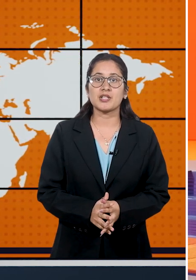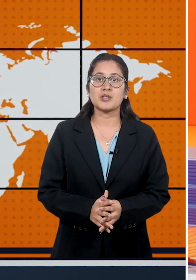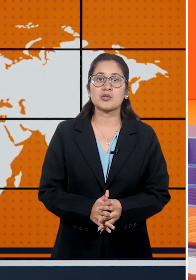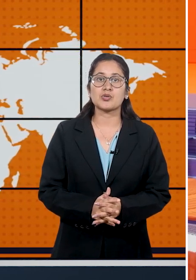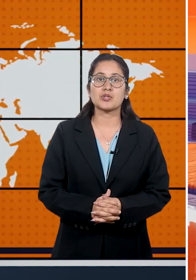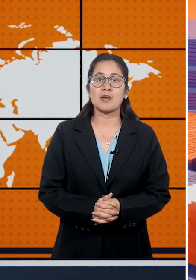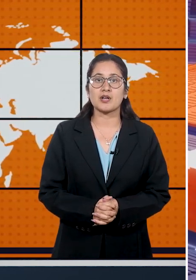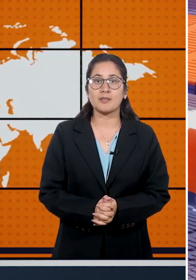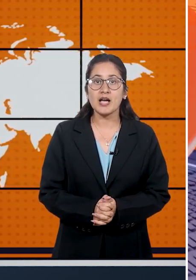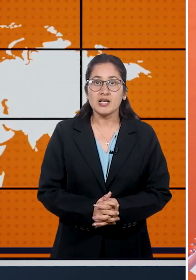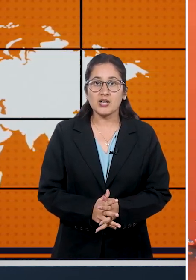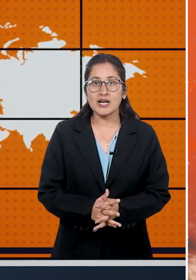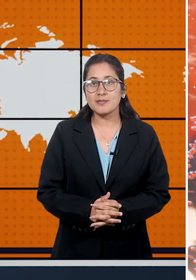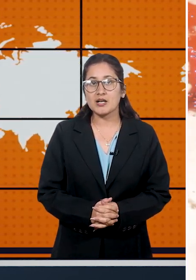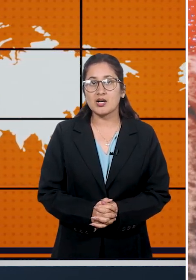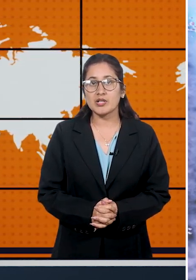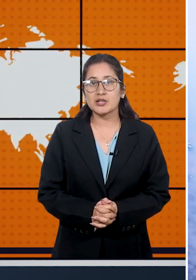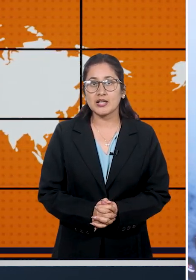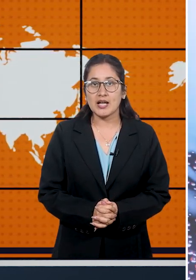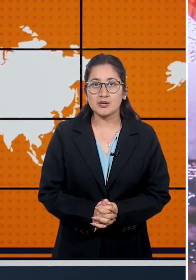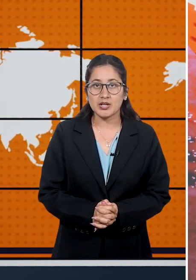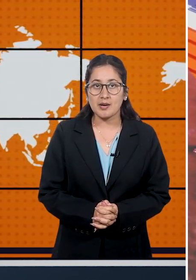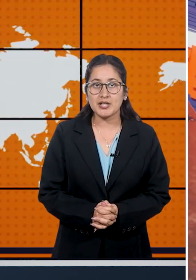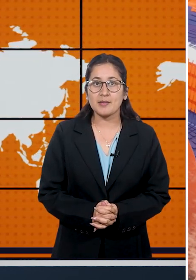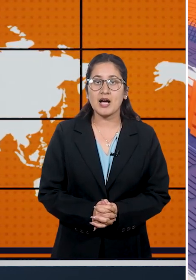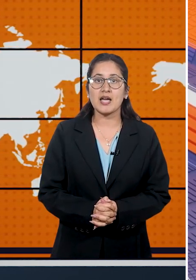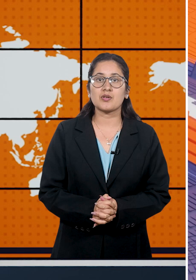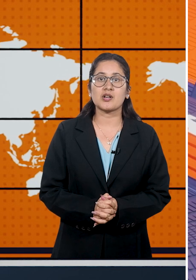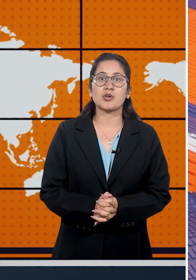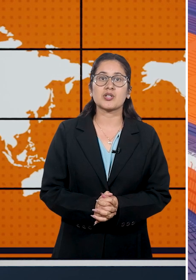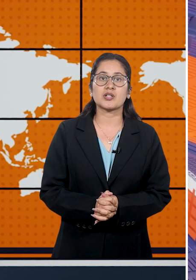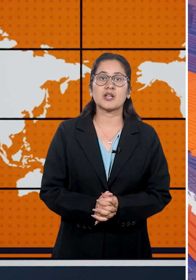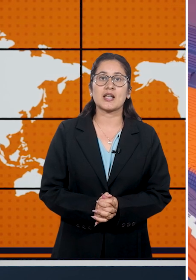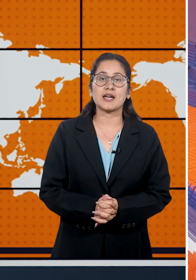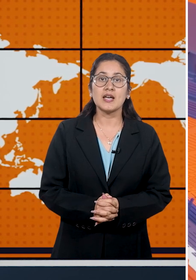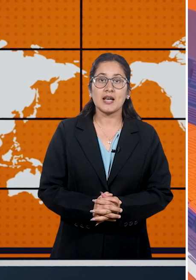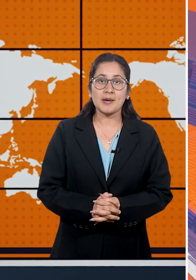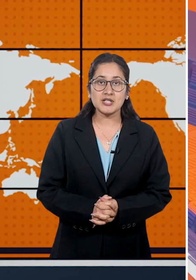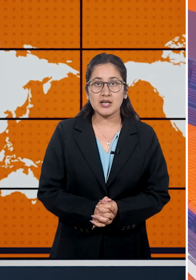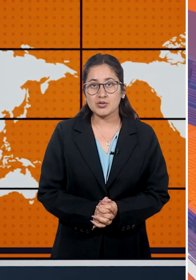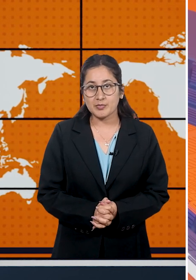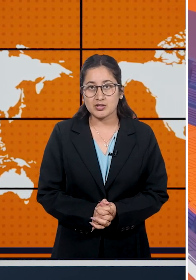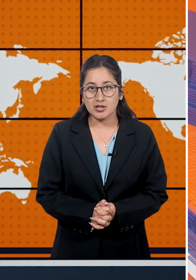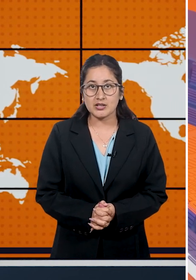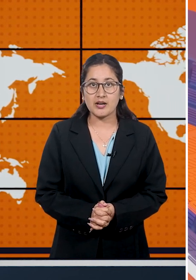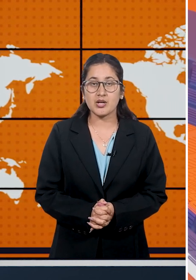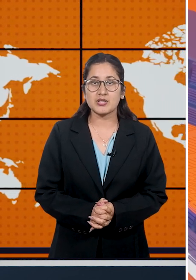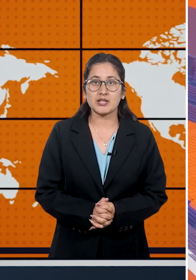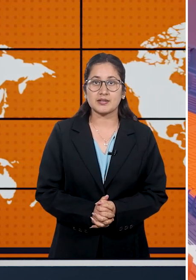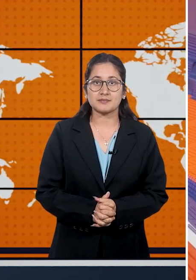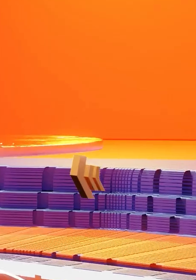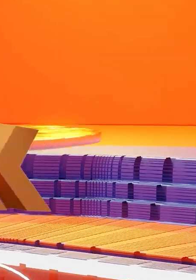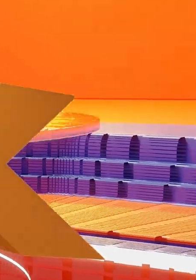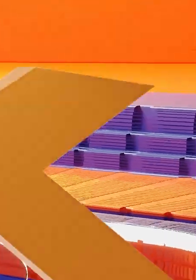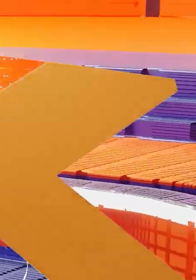निर्देशन। प्रतिवेदनको सुझाव खण्डमा सहकारीबाट अवैध तरिकाले गोर्खा मिडियामा आएको रकम खर्च गर्नका लागि लामिछानेको समेत संलग्नता रहेको